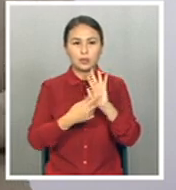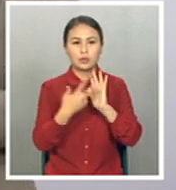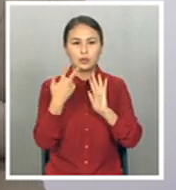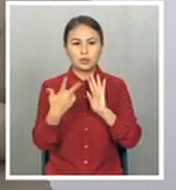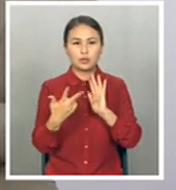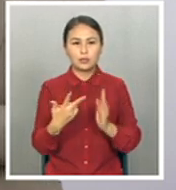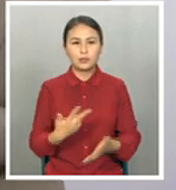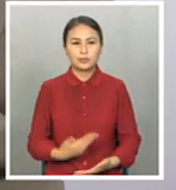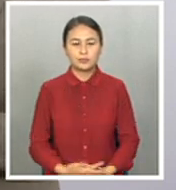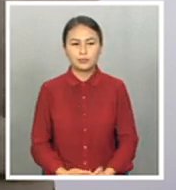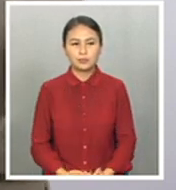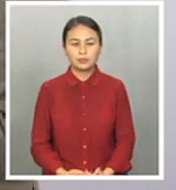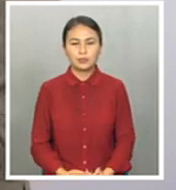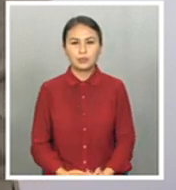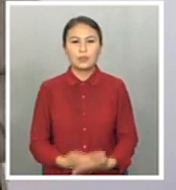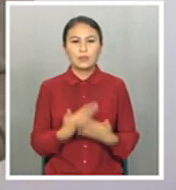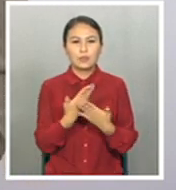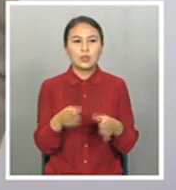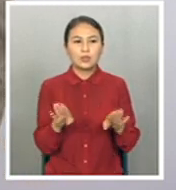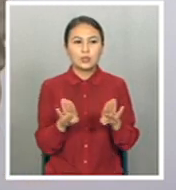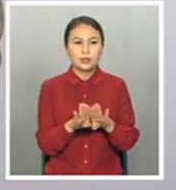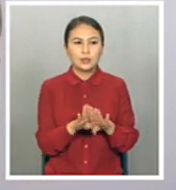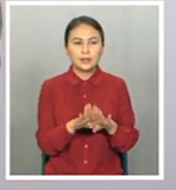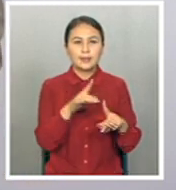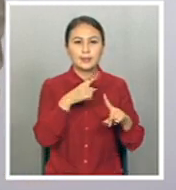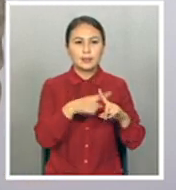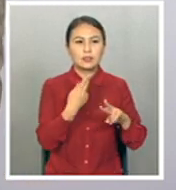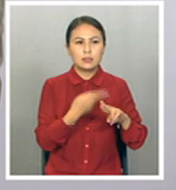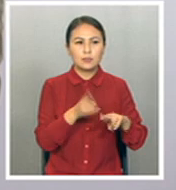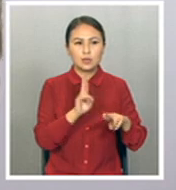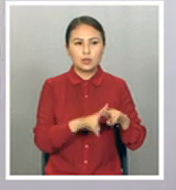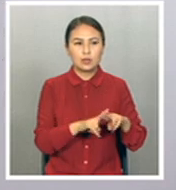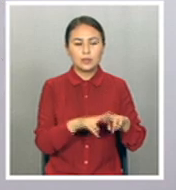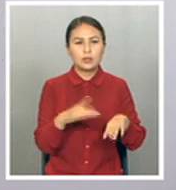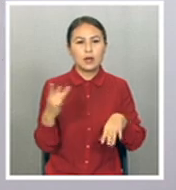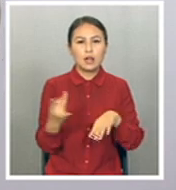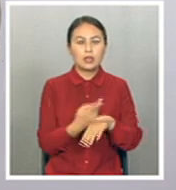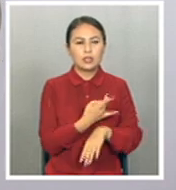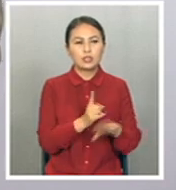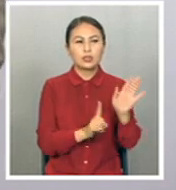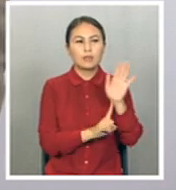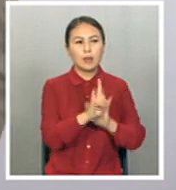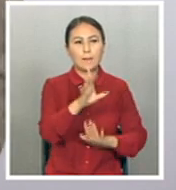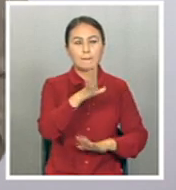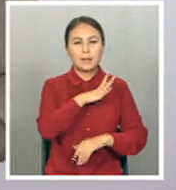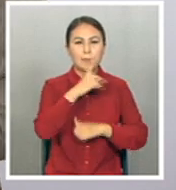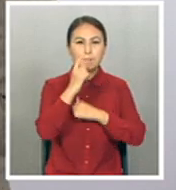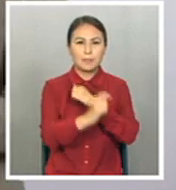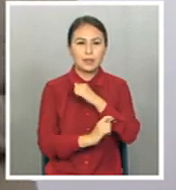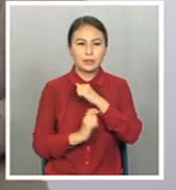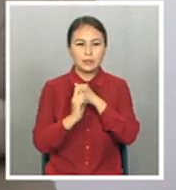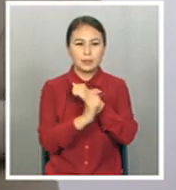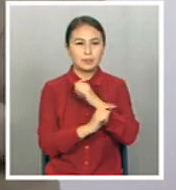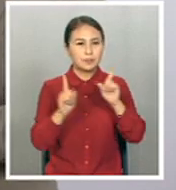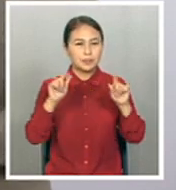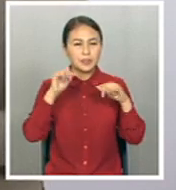көбейтіндісіне тең. Бұл жердегі X деп тұрғанымыз алғашқыда болған маталар саны, яғни